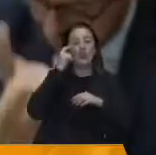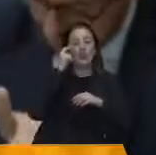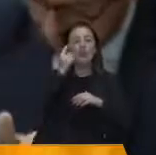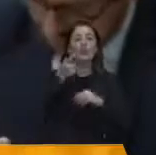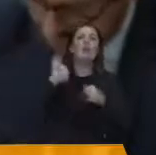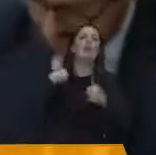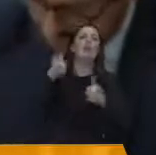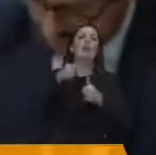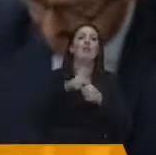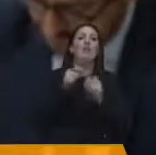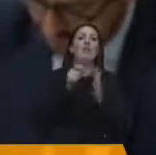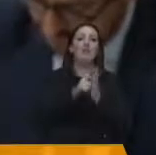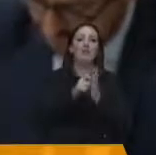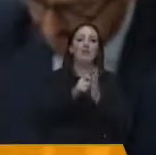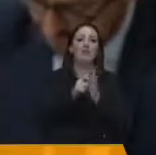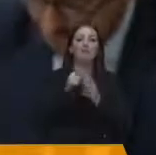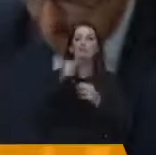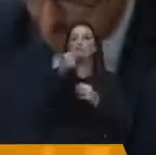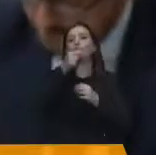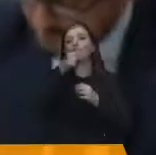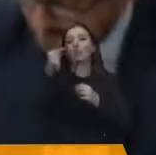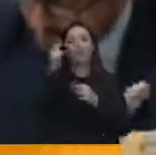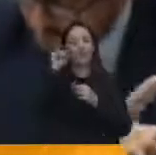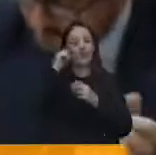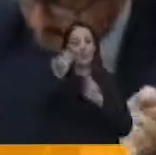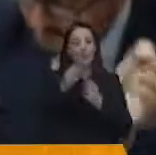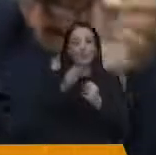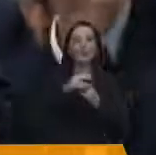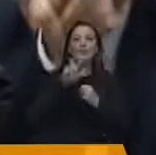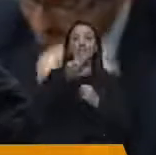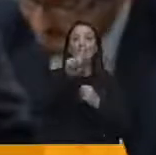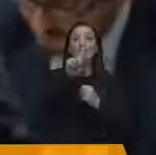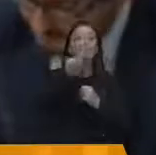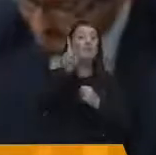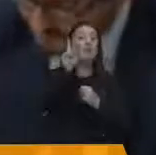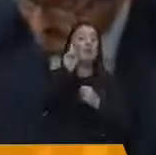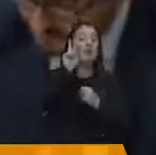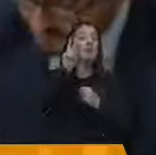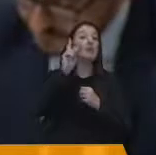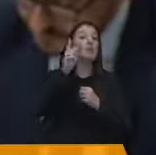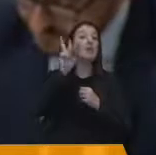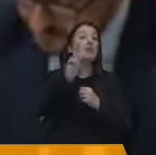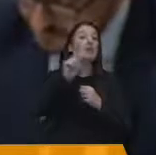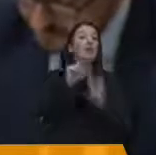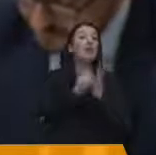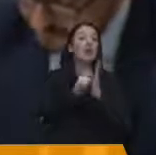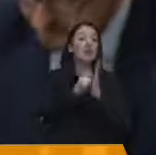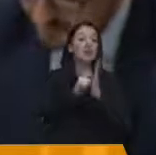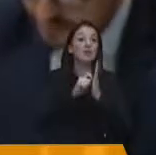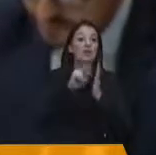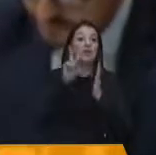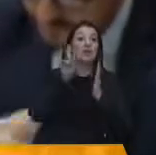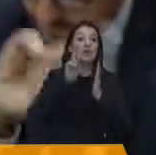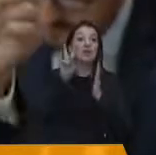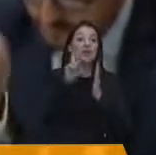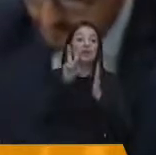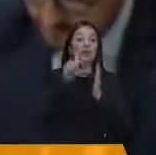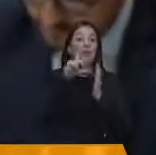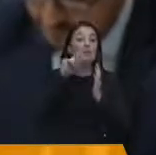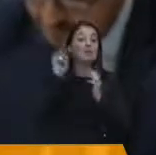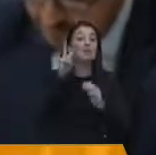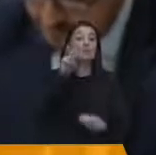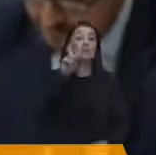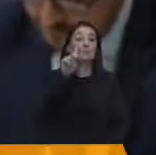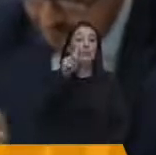daha yazdık. Olumsuz görüş. 31 Aralık 2020'de yazdık. 20 Mayıs